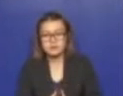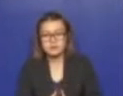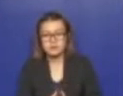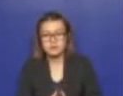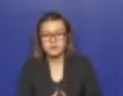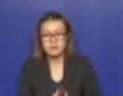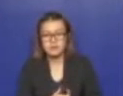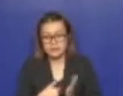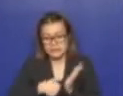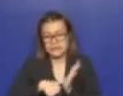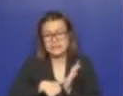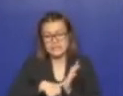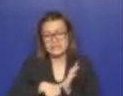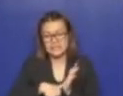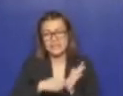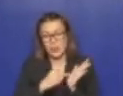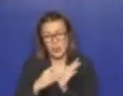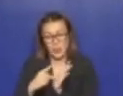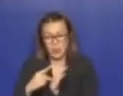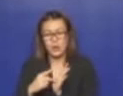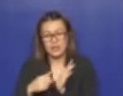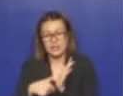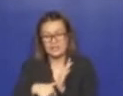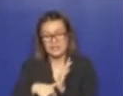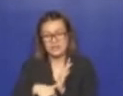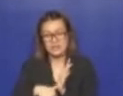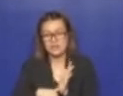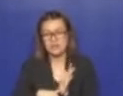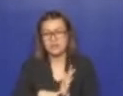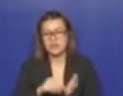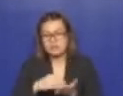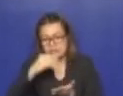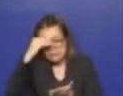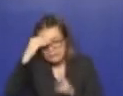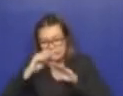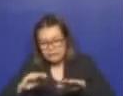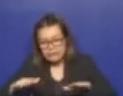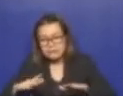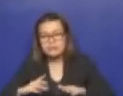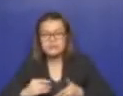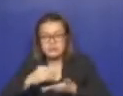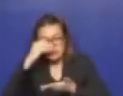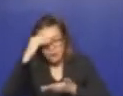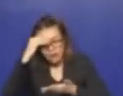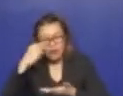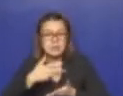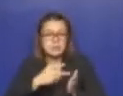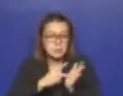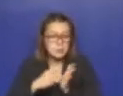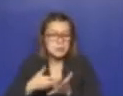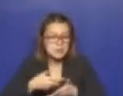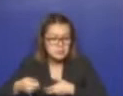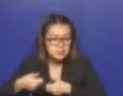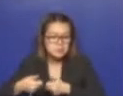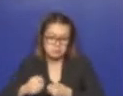หนี้ที่กยศ.คือลูกหลานของเราได้กู้ยืมเรียนไปนี่มันมีปัญหา